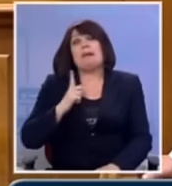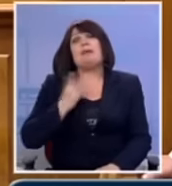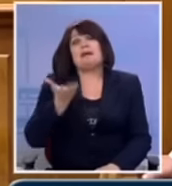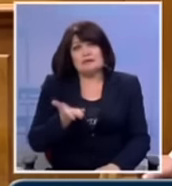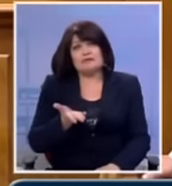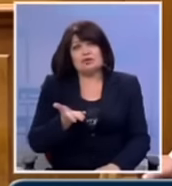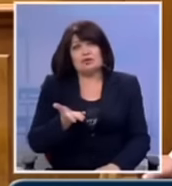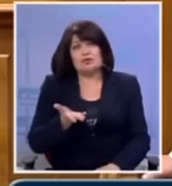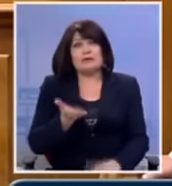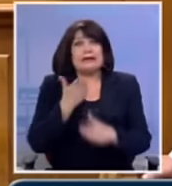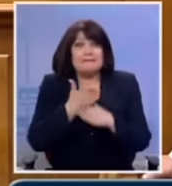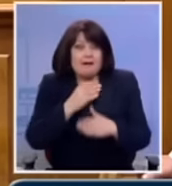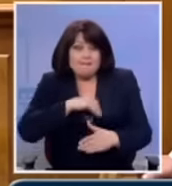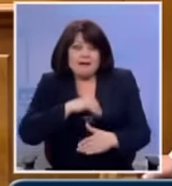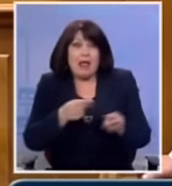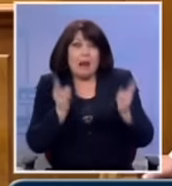Κατανοώ τον κρυφό σας πόθο